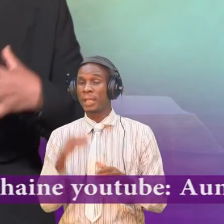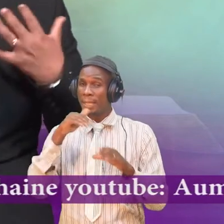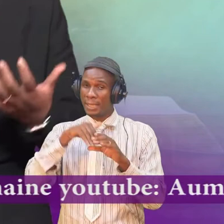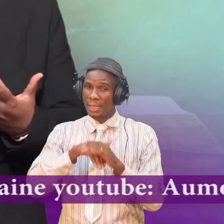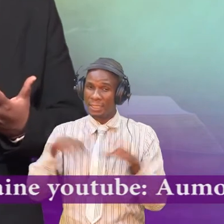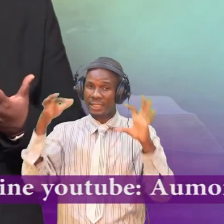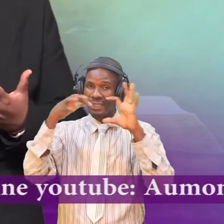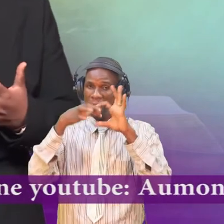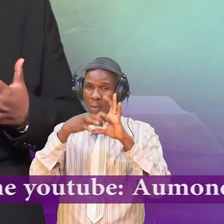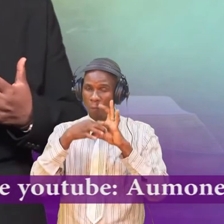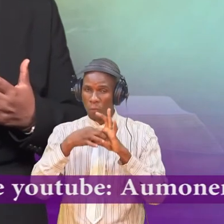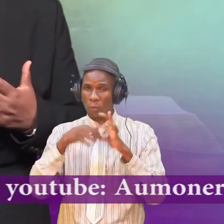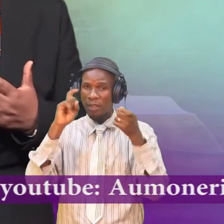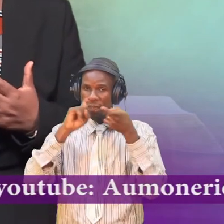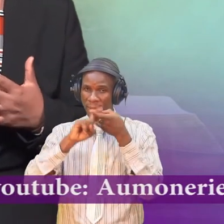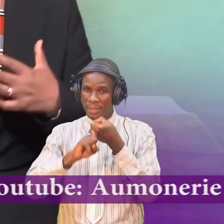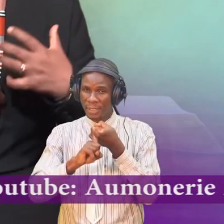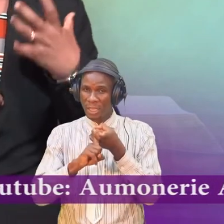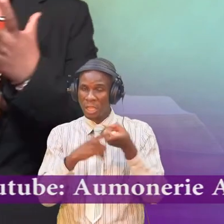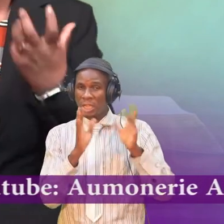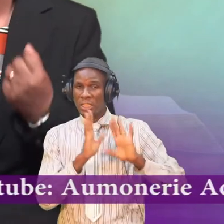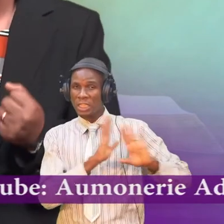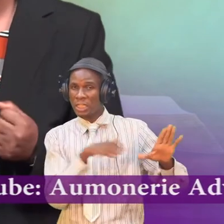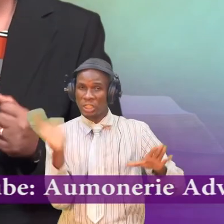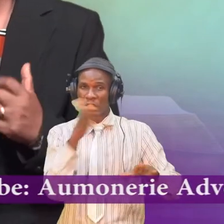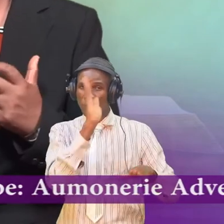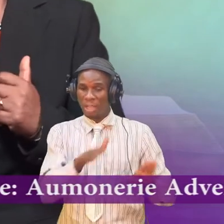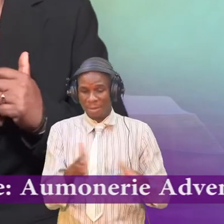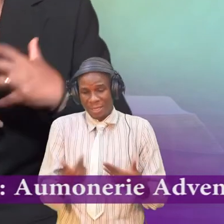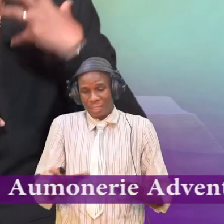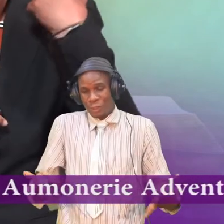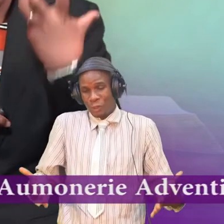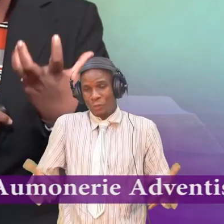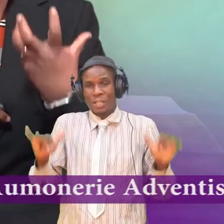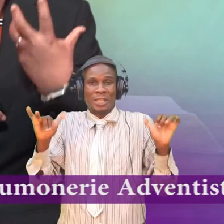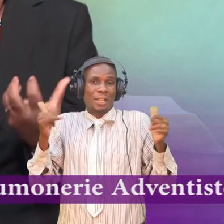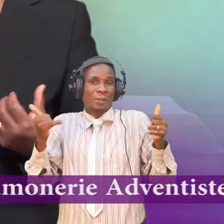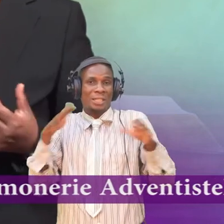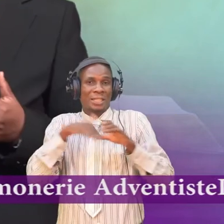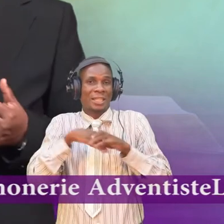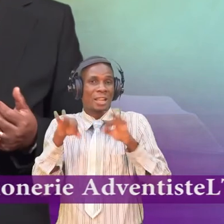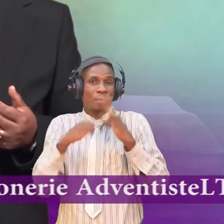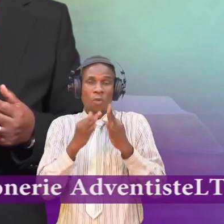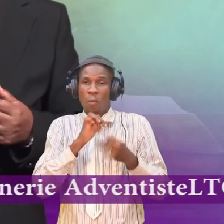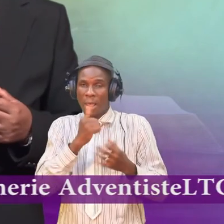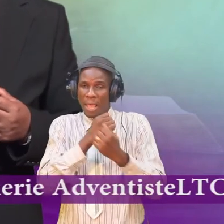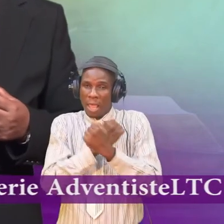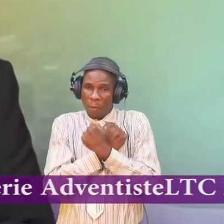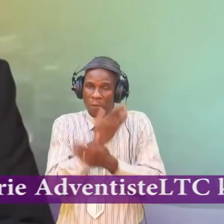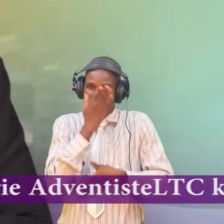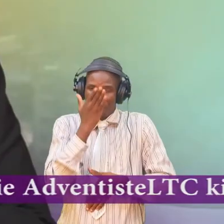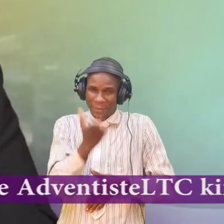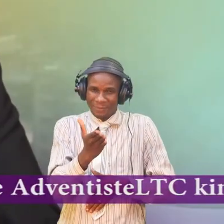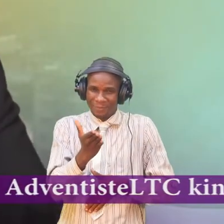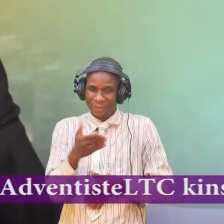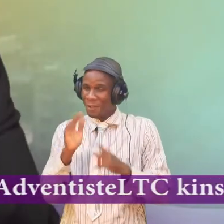Una mbusu wakati fulani, unaporudi nyumbani au shambani, unabusu tu. Na kuonyesha